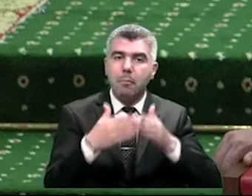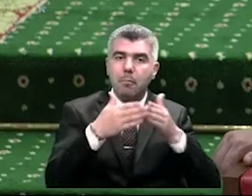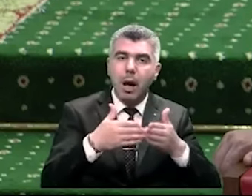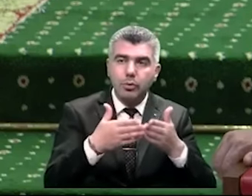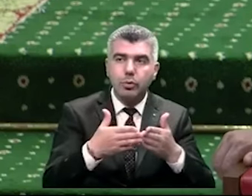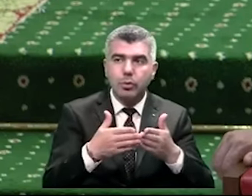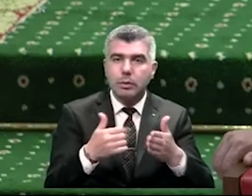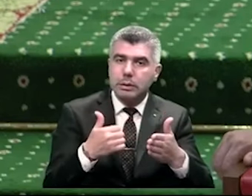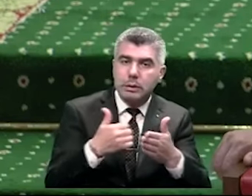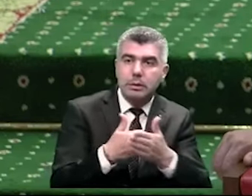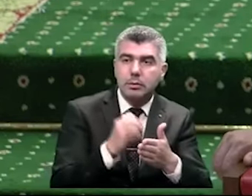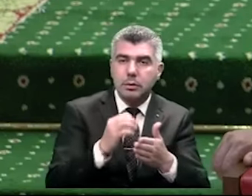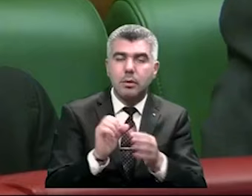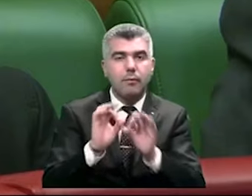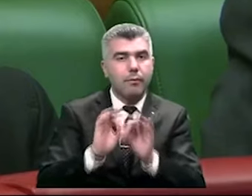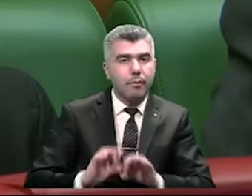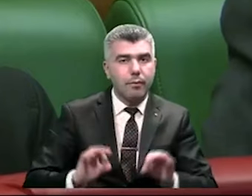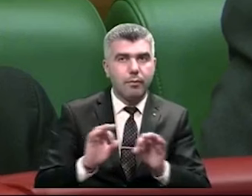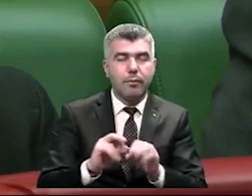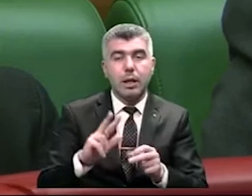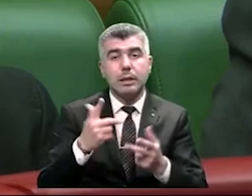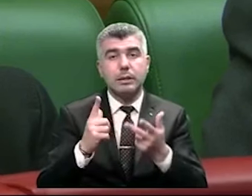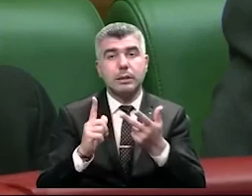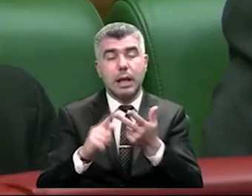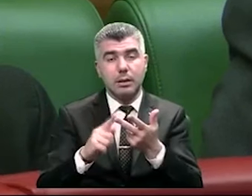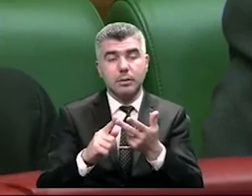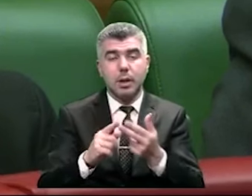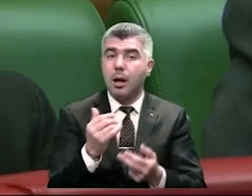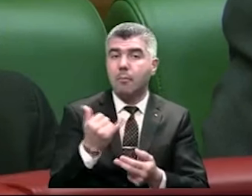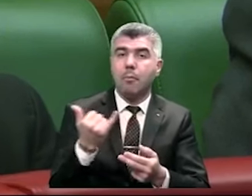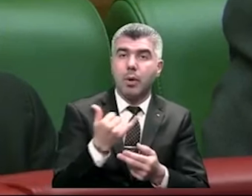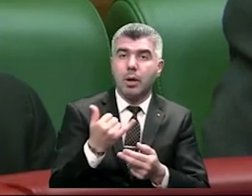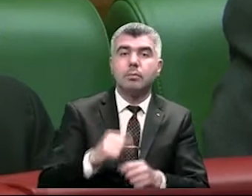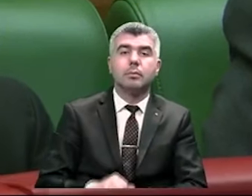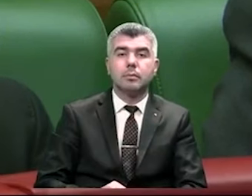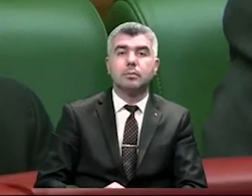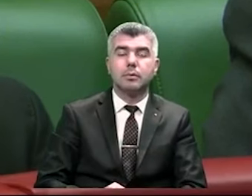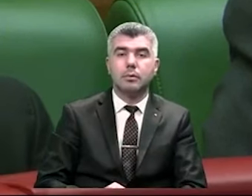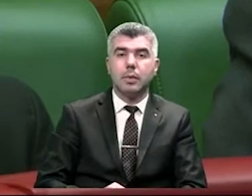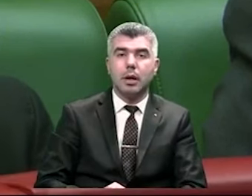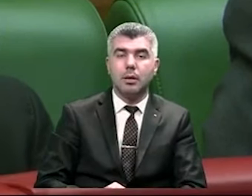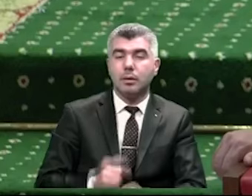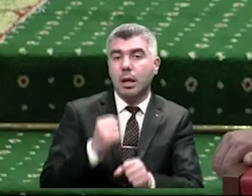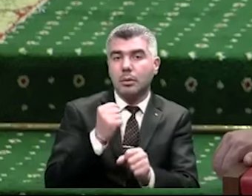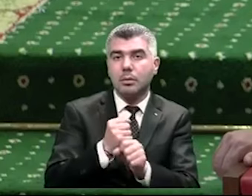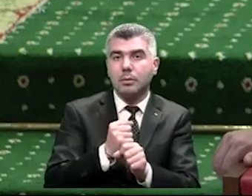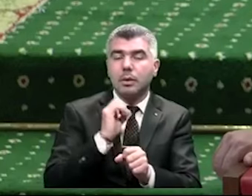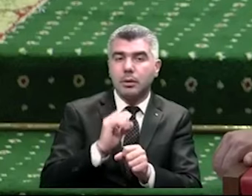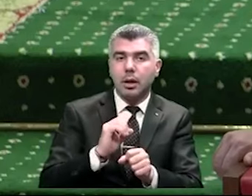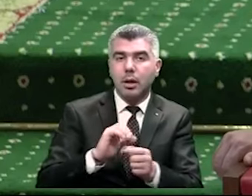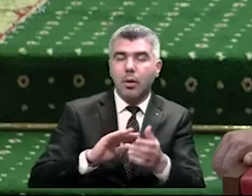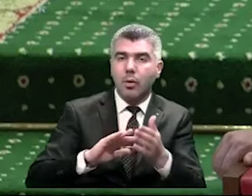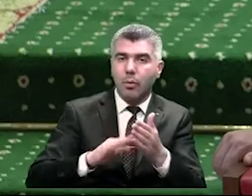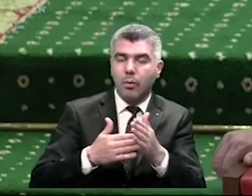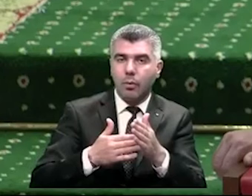المواطنات والمواطنين والقضيه الثالثه هي العمل كذلك على الضمان ان يكون